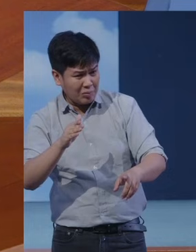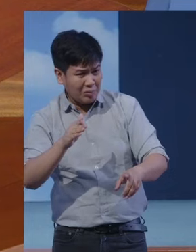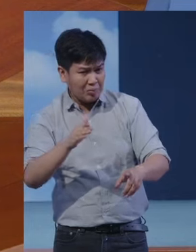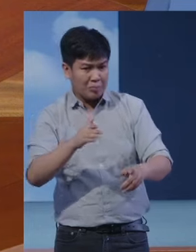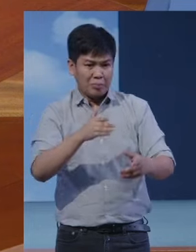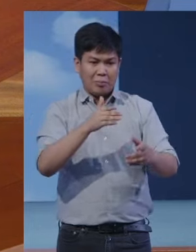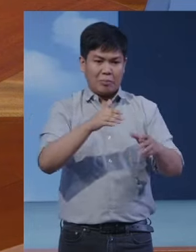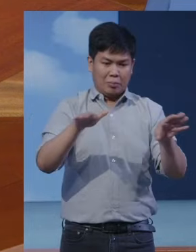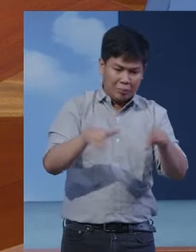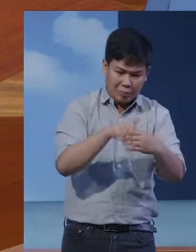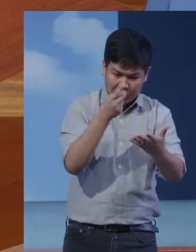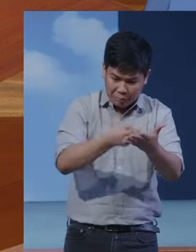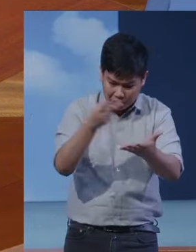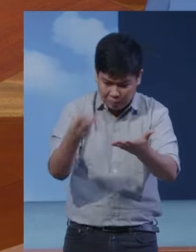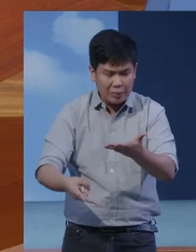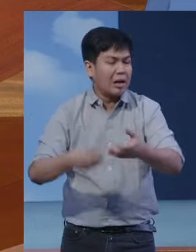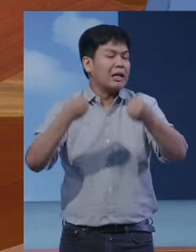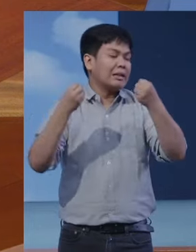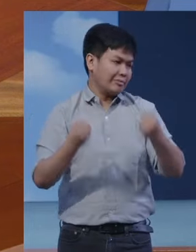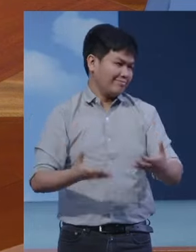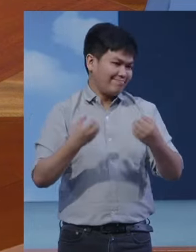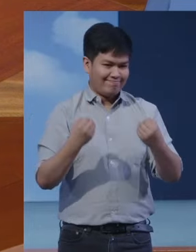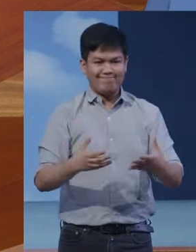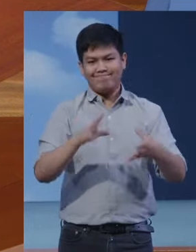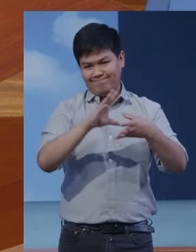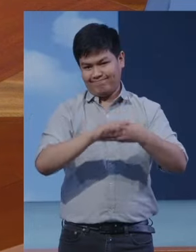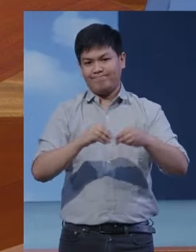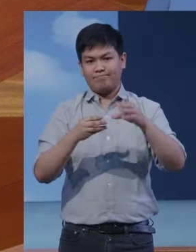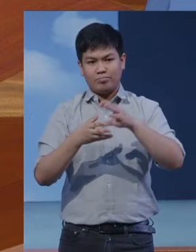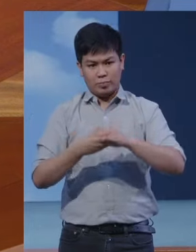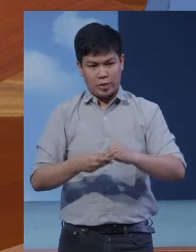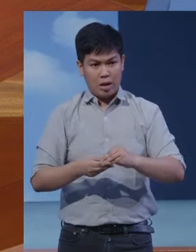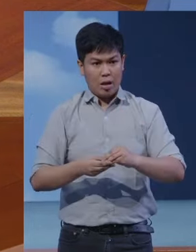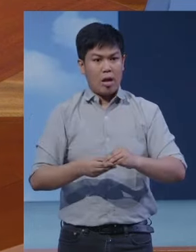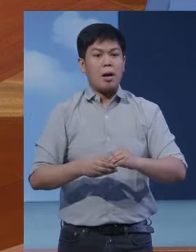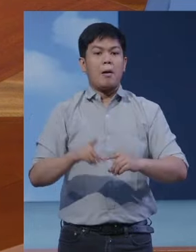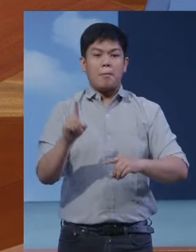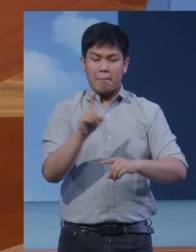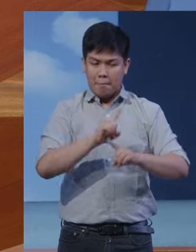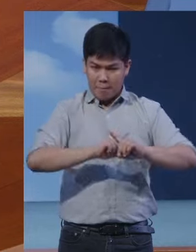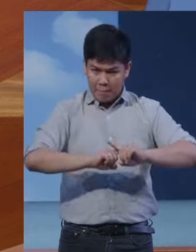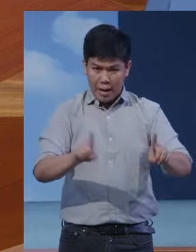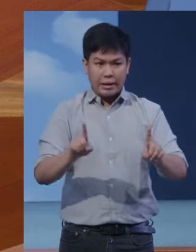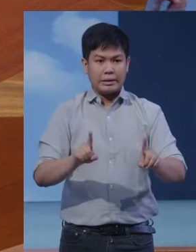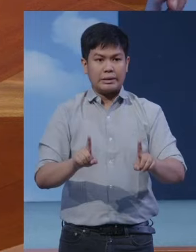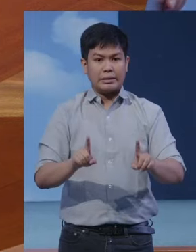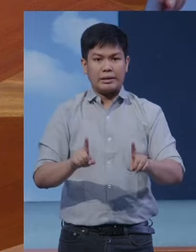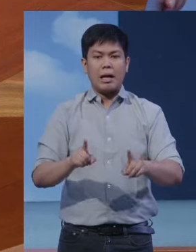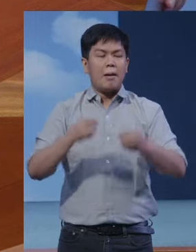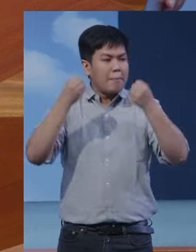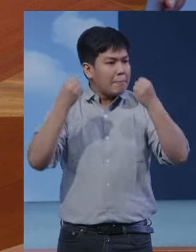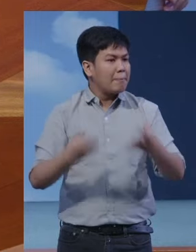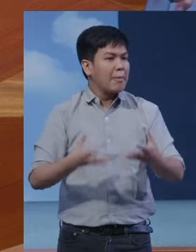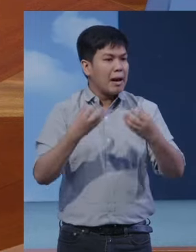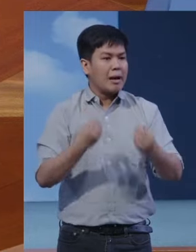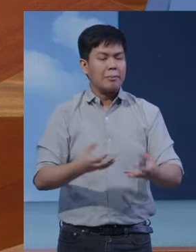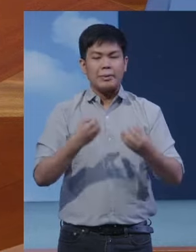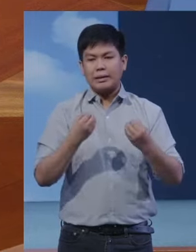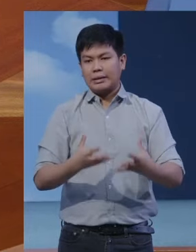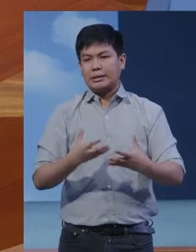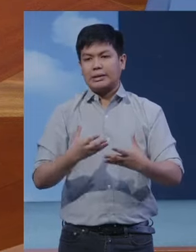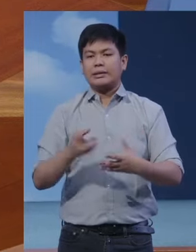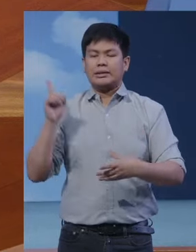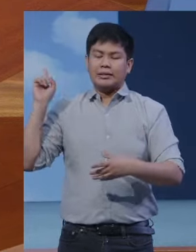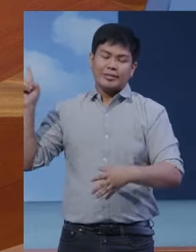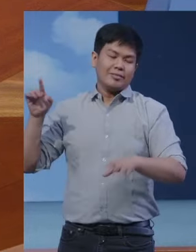failure sa ating lipunan gayon din ang percentage ng divorce at marital failure